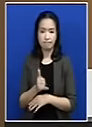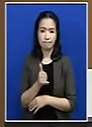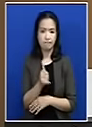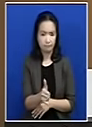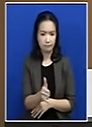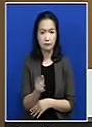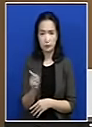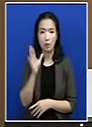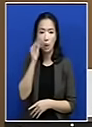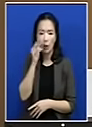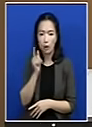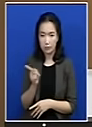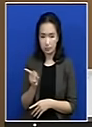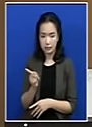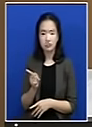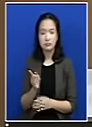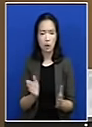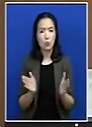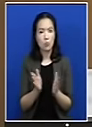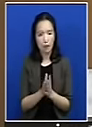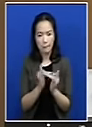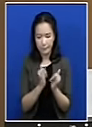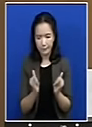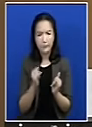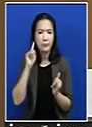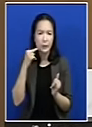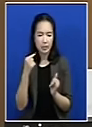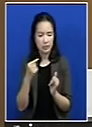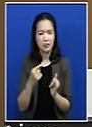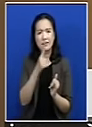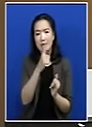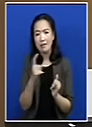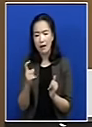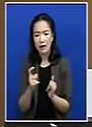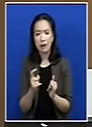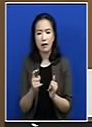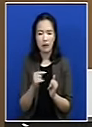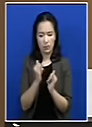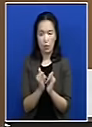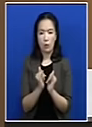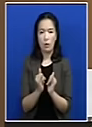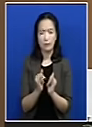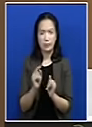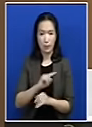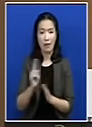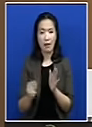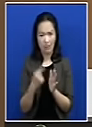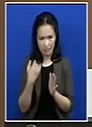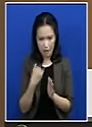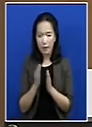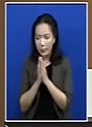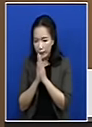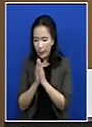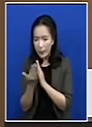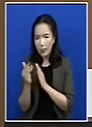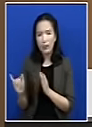เดินทางกลับแล้วก็เดินทางไปร่วมพิธีสวดอภิธรรมศพนางสาวทันทพัฒน์ฮ้อแสงชัยหรือว่าน้องเบนซ์ในคืนแรกรวมถึงขอขม